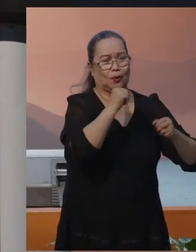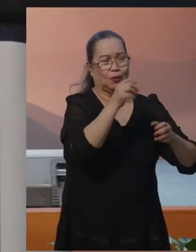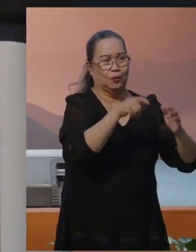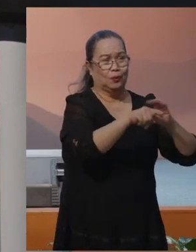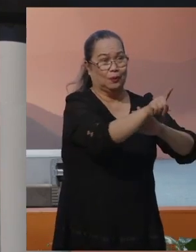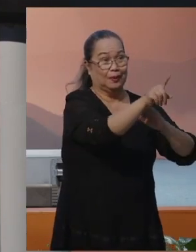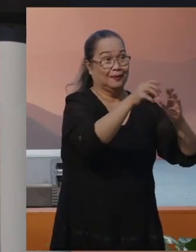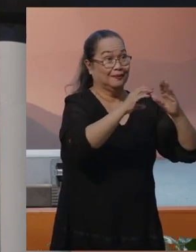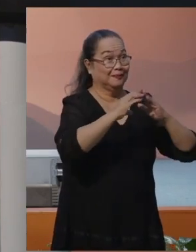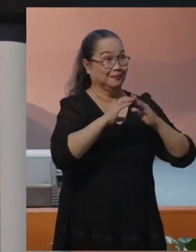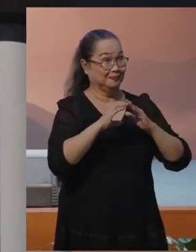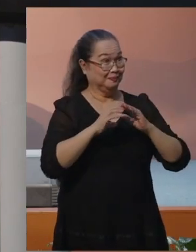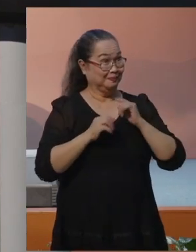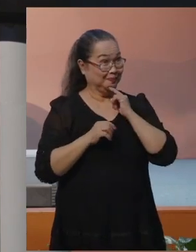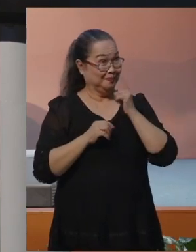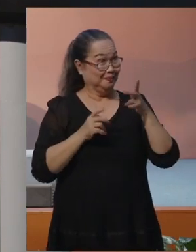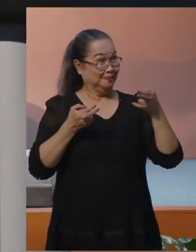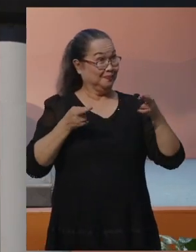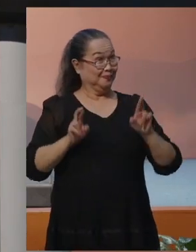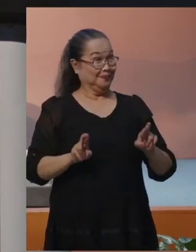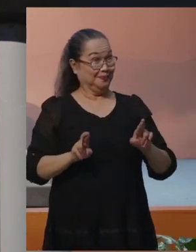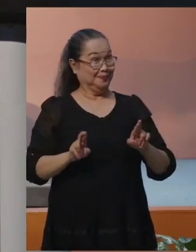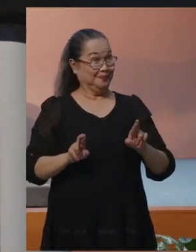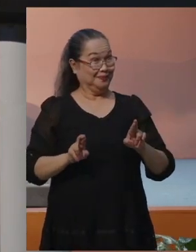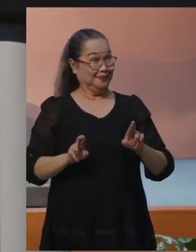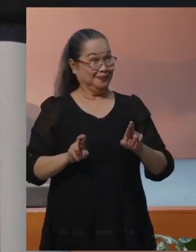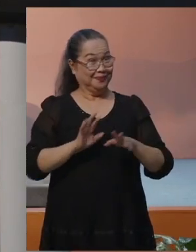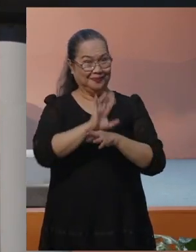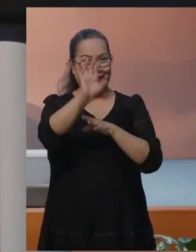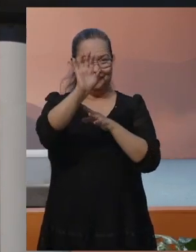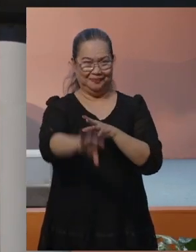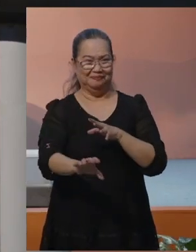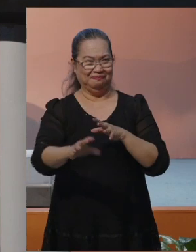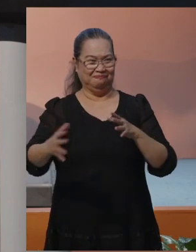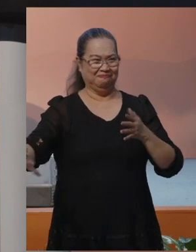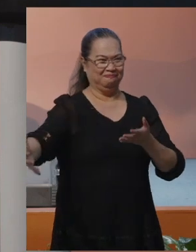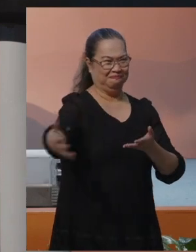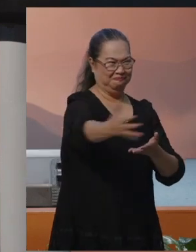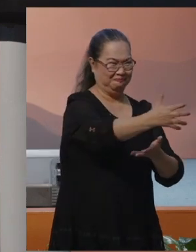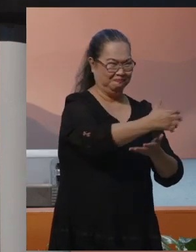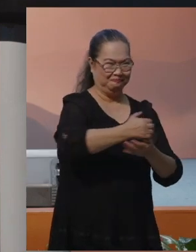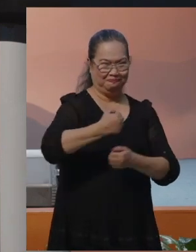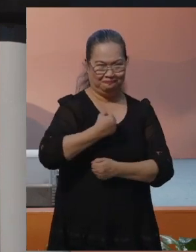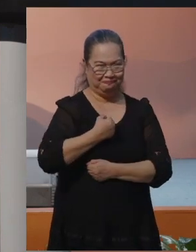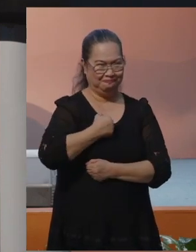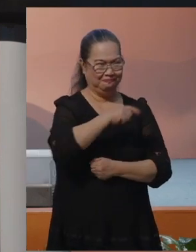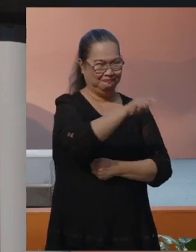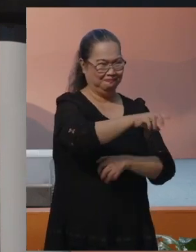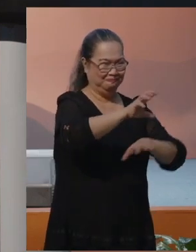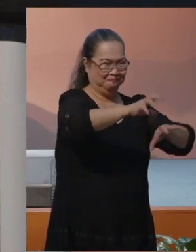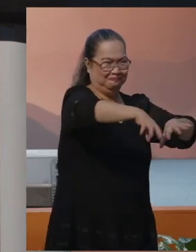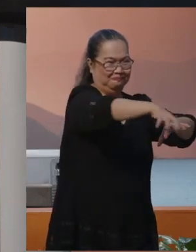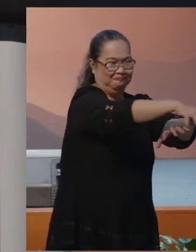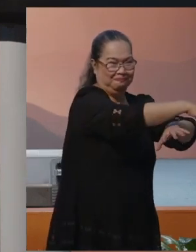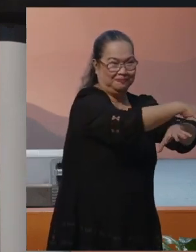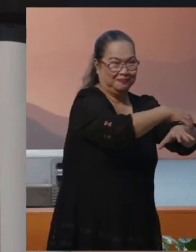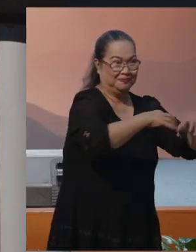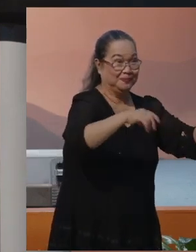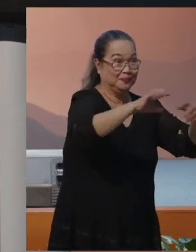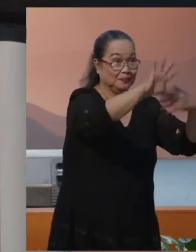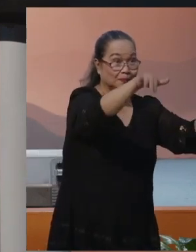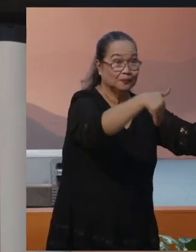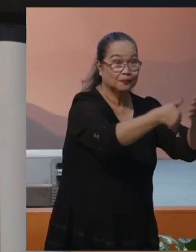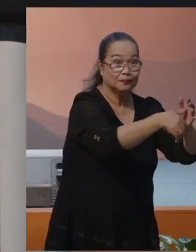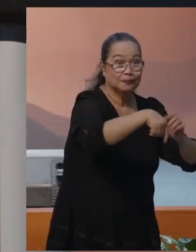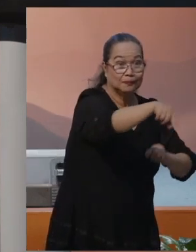enter their cities. Ang resulta ay ang kumpletong paglipol sa lahat ng mga tao sa bayan na ito until all